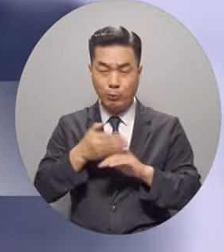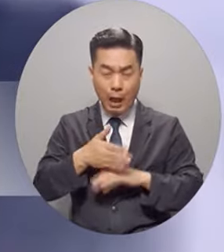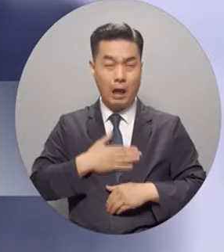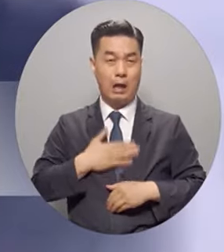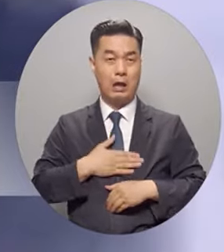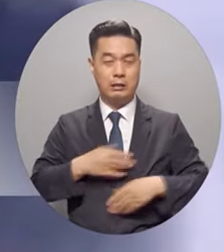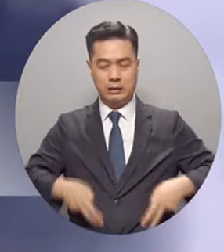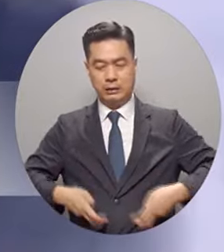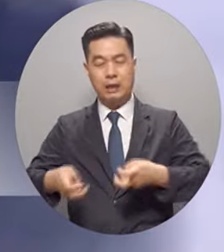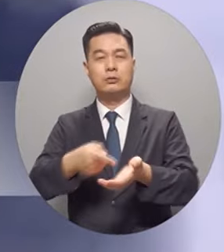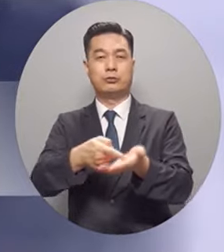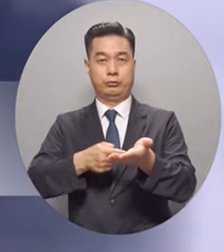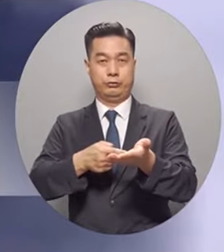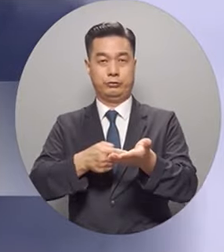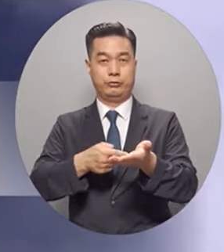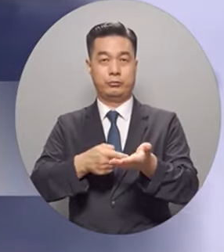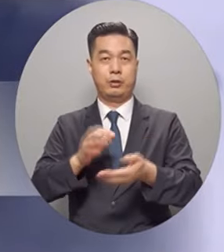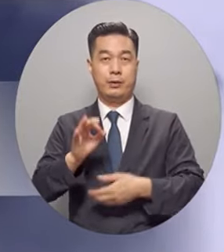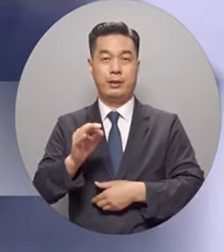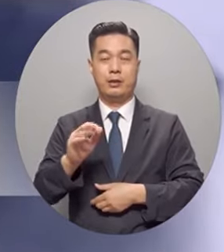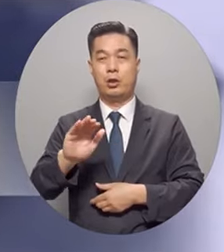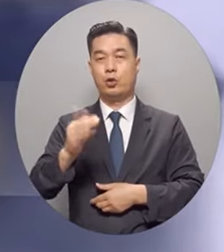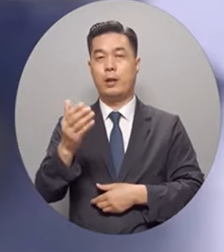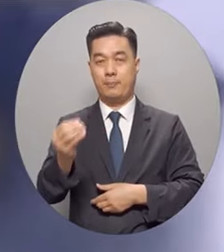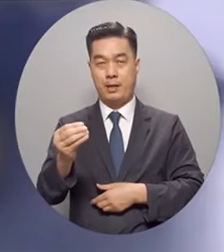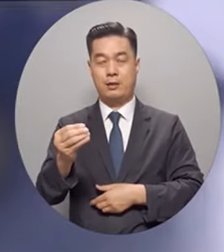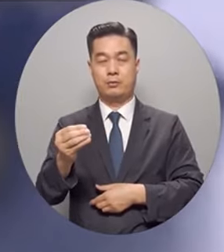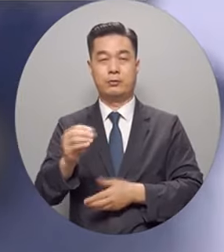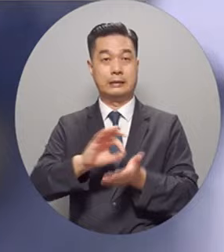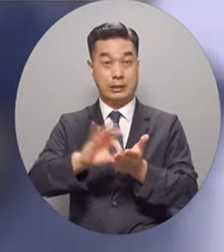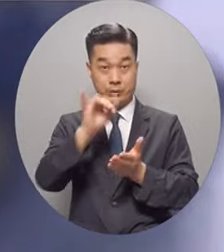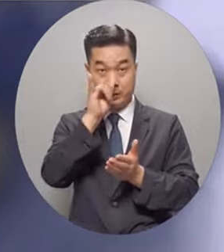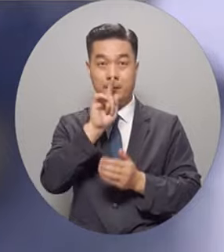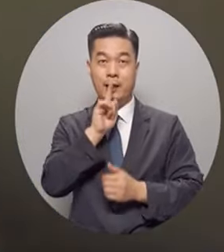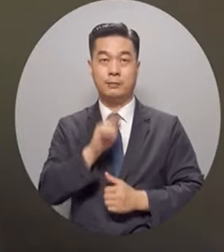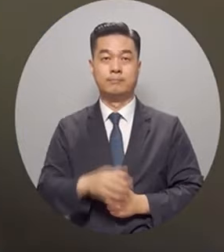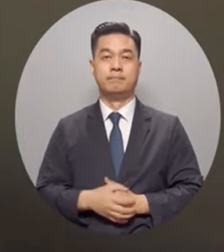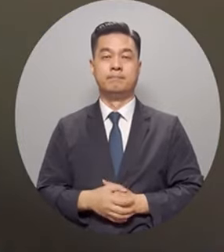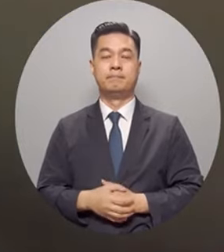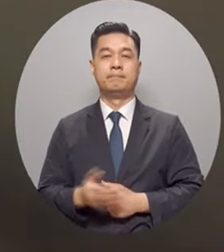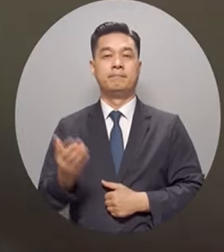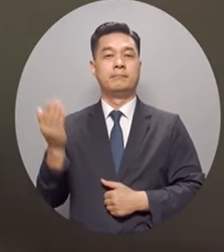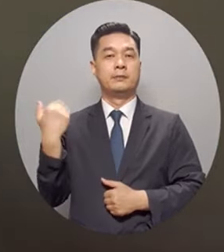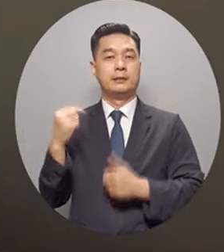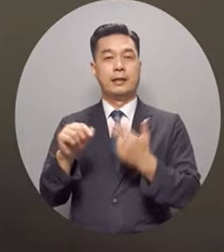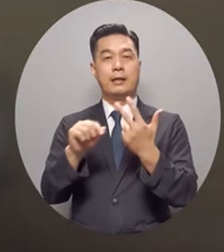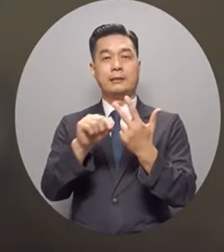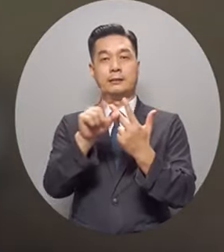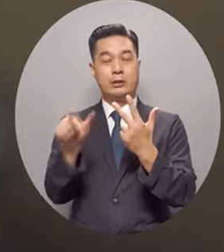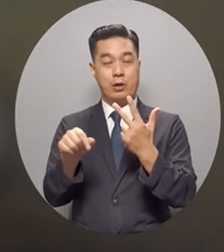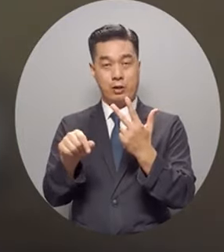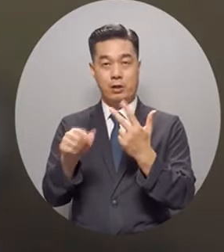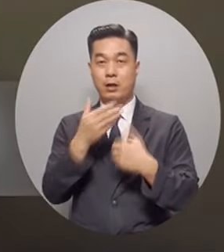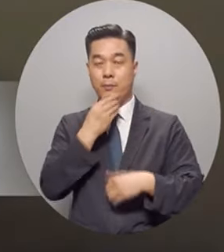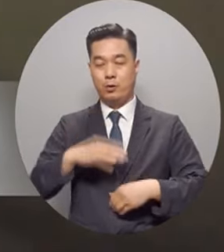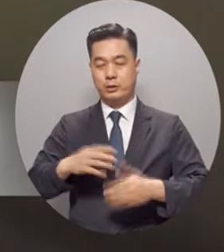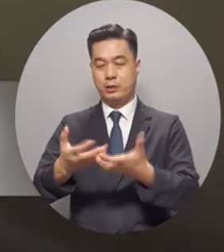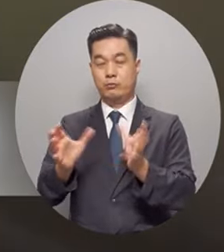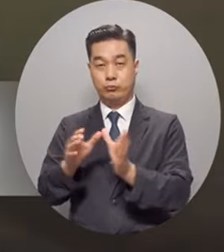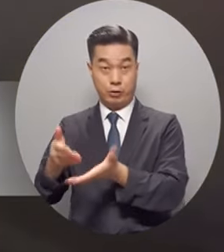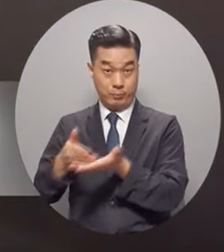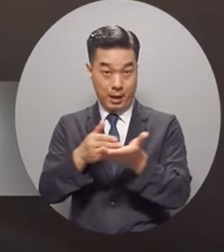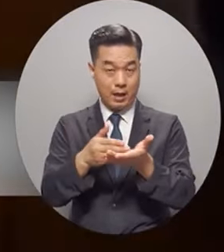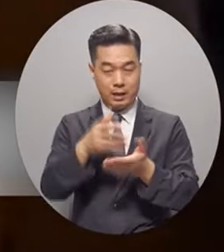받았고 수술 비용으로는 900만 원이 들었다고 주장했습니다 지난달 보건복지부의 의뢰를 받고 수사에 착수한 경